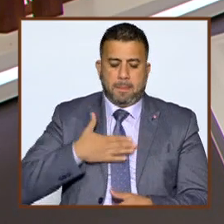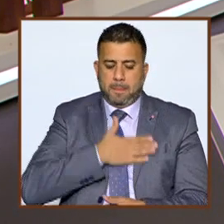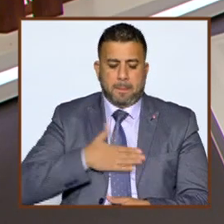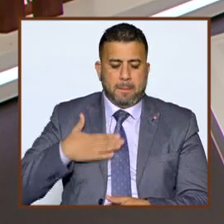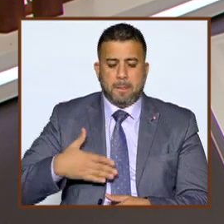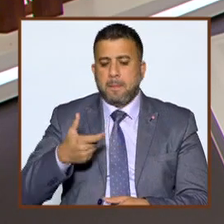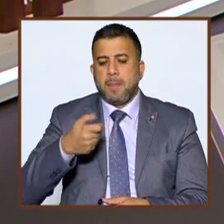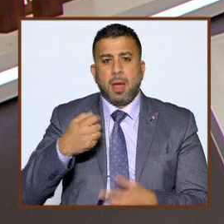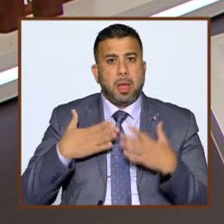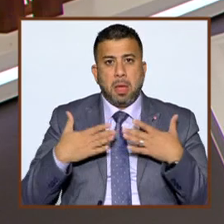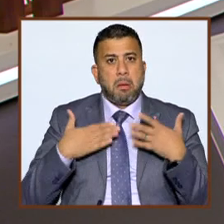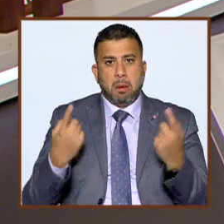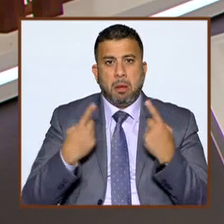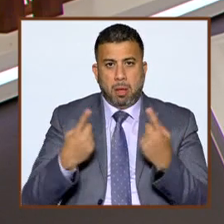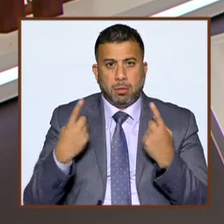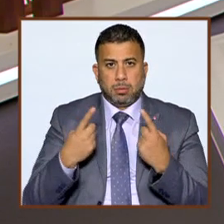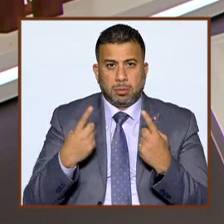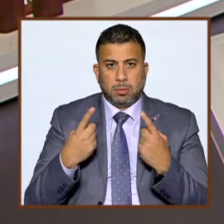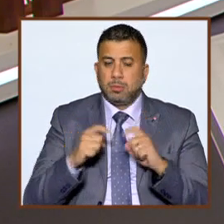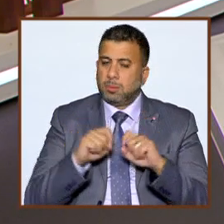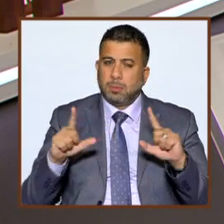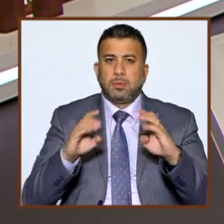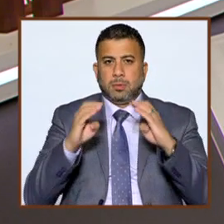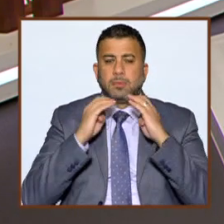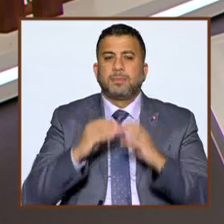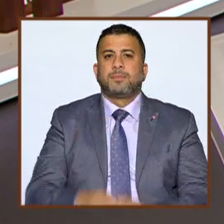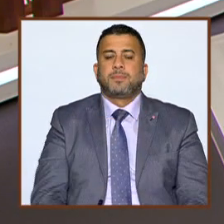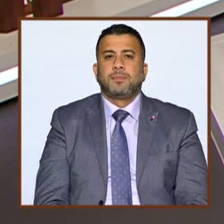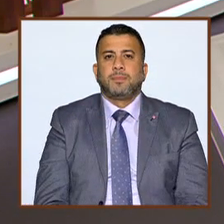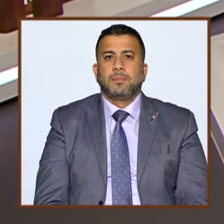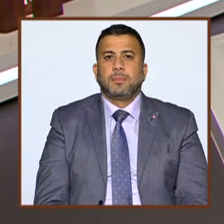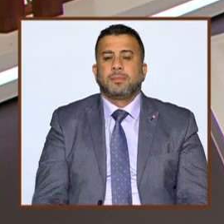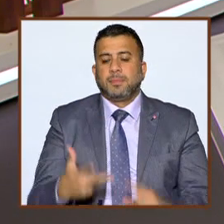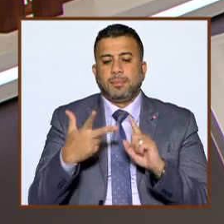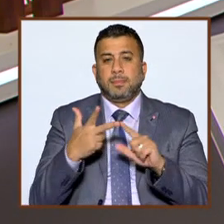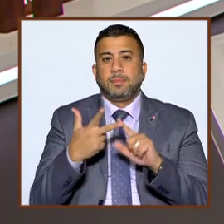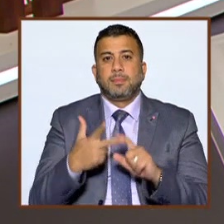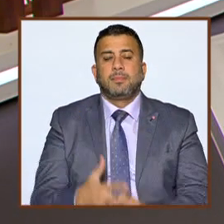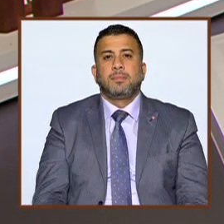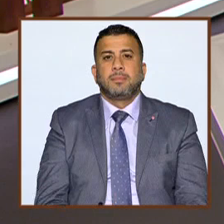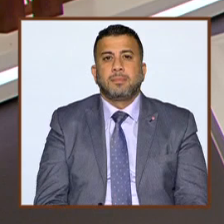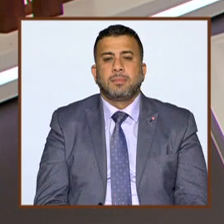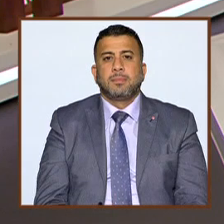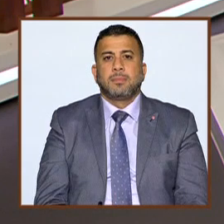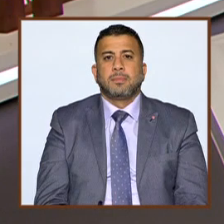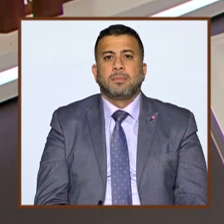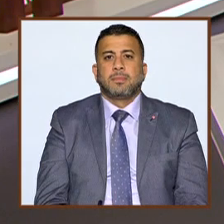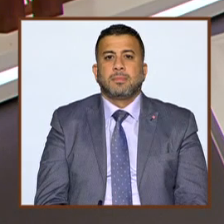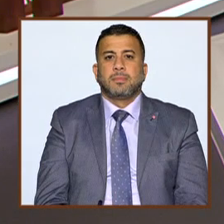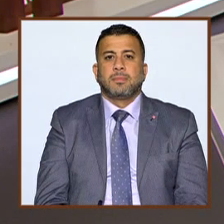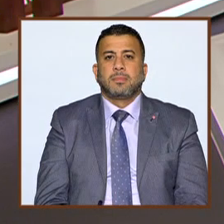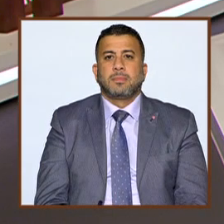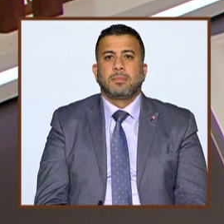طيب يعني أعضاء الوضوء غسلتها. اي نعم. طيب السؤال الثالث. السؤال الثالث، هل لمس